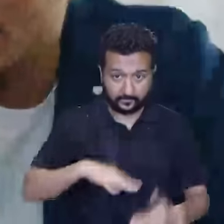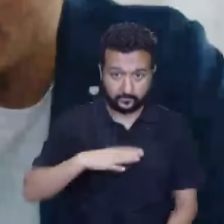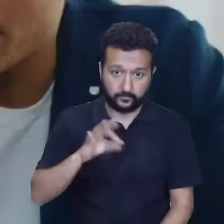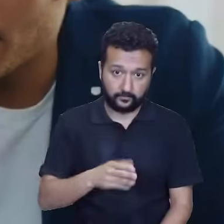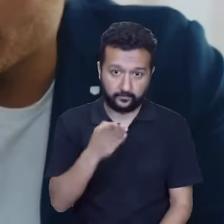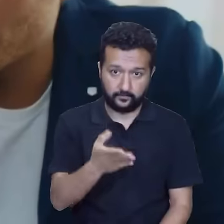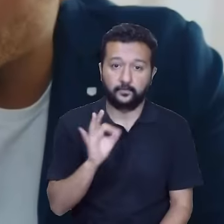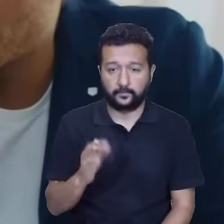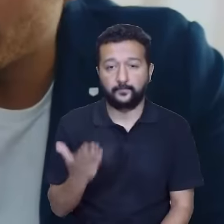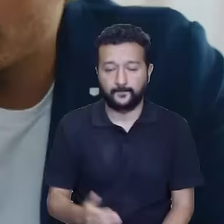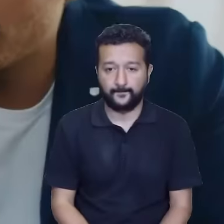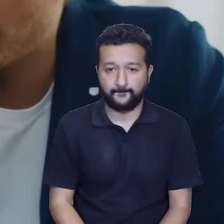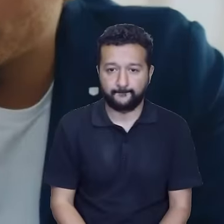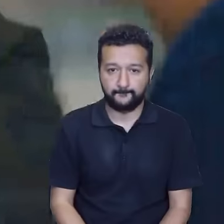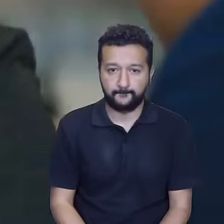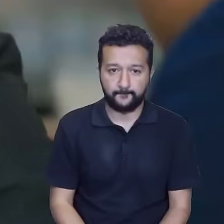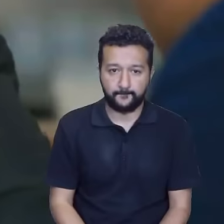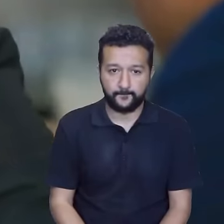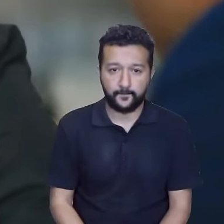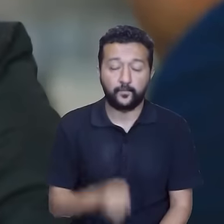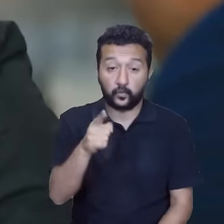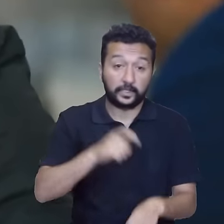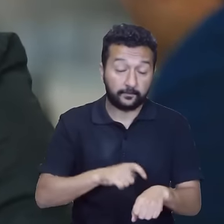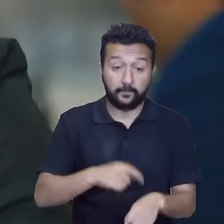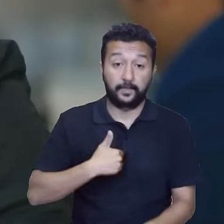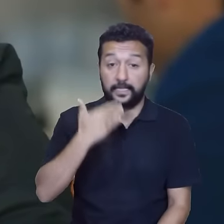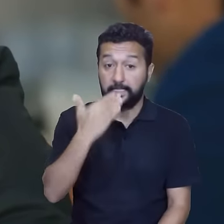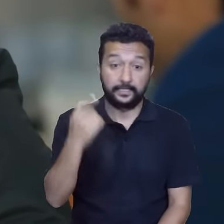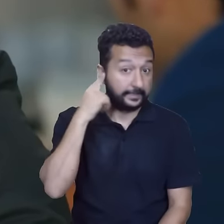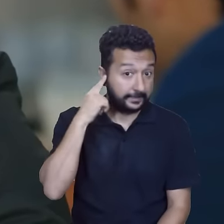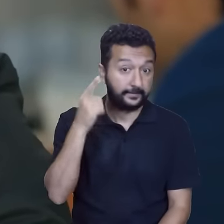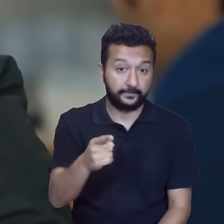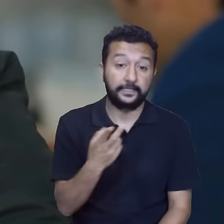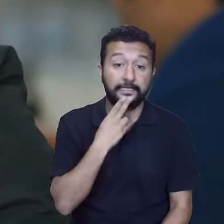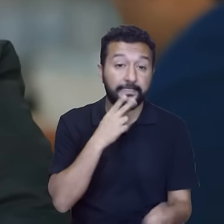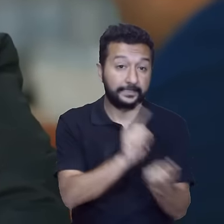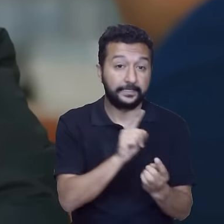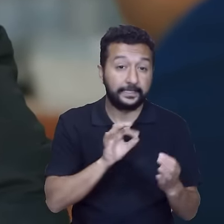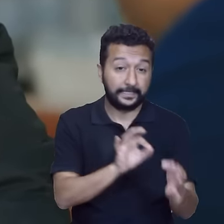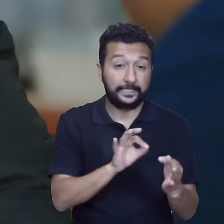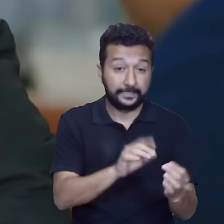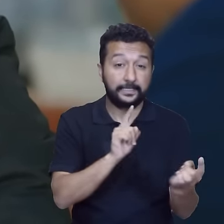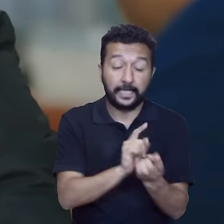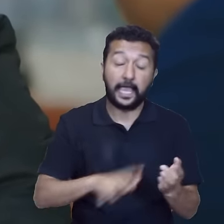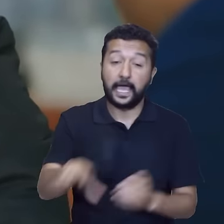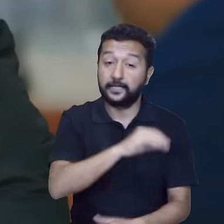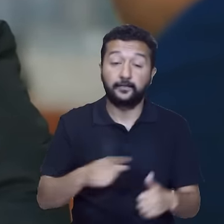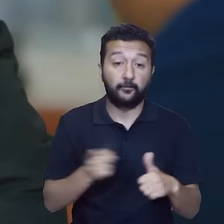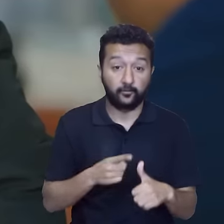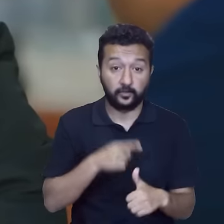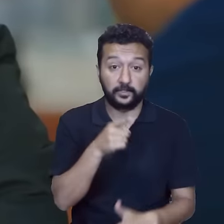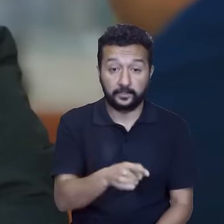istiyorsun. Yani. Ha, ha. Şimdi o zaman benim dediklerimi dinleyeceksin yani. Kadınlarla ilişkinde her şeyden